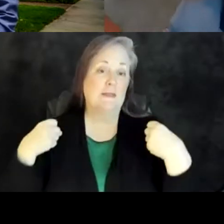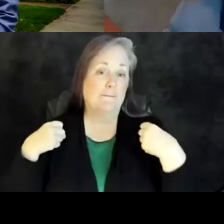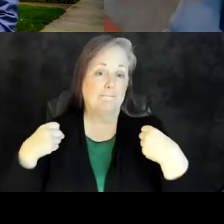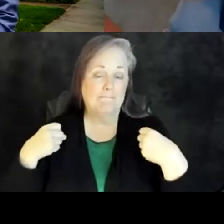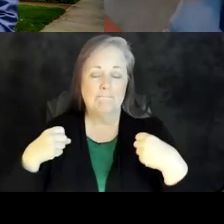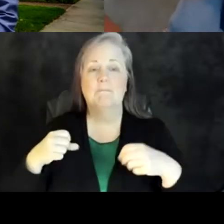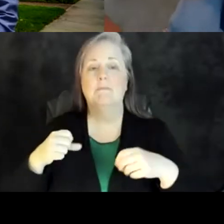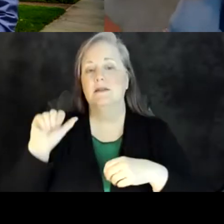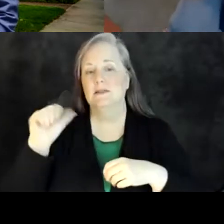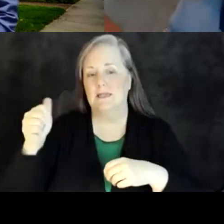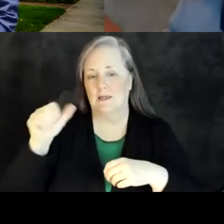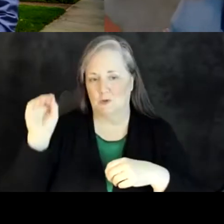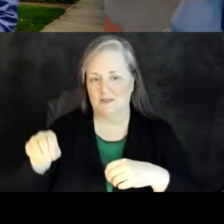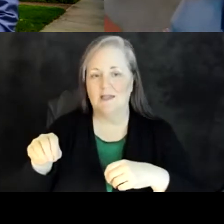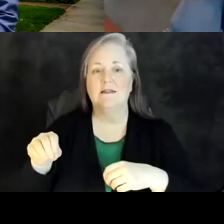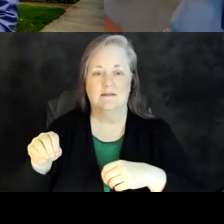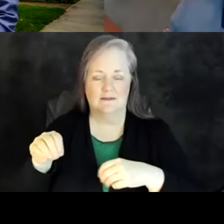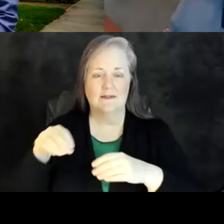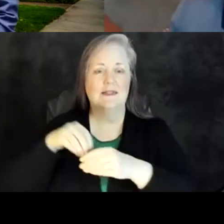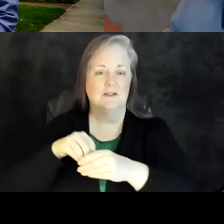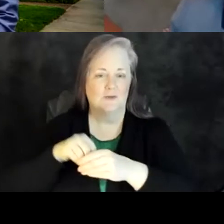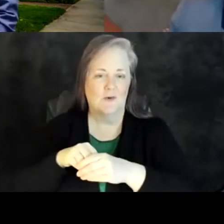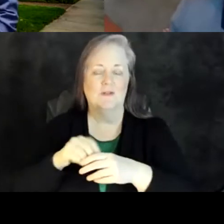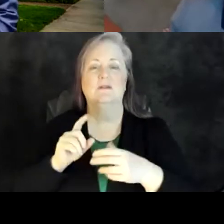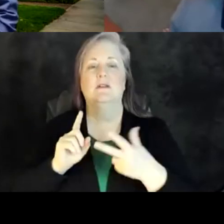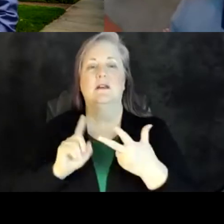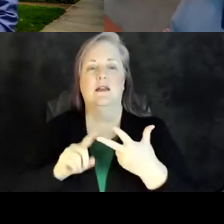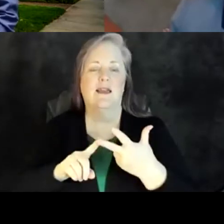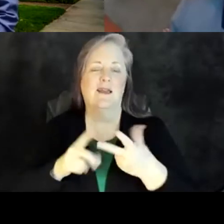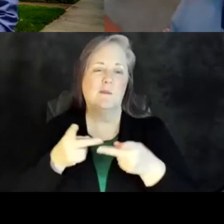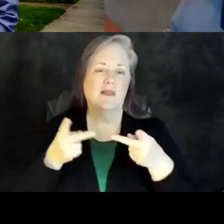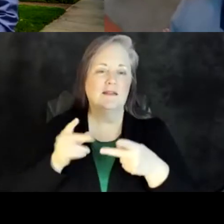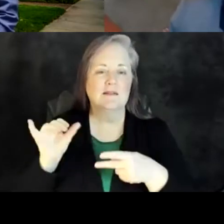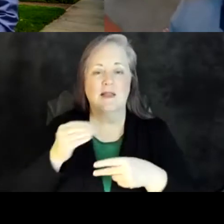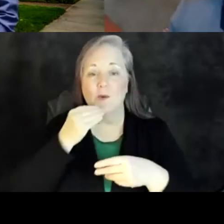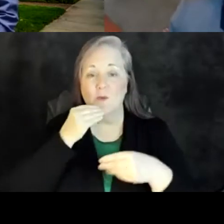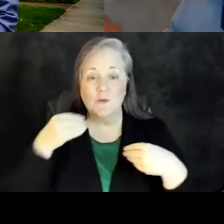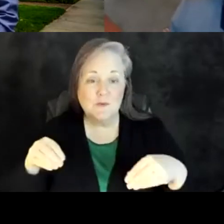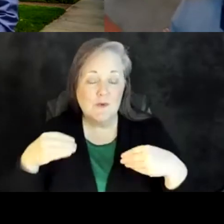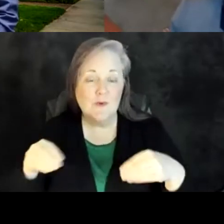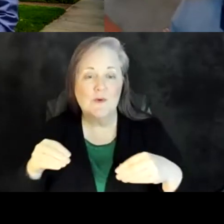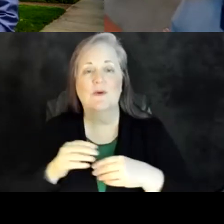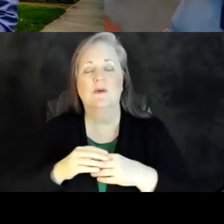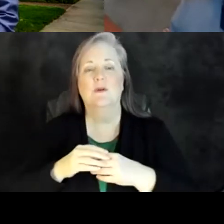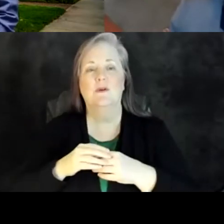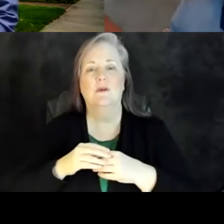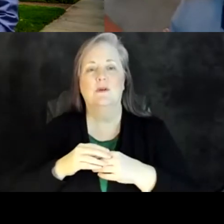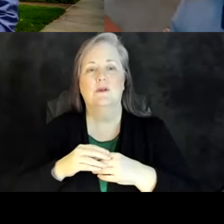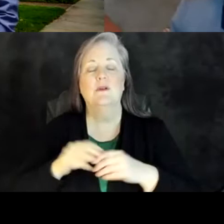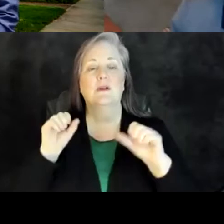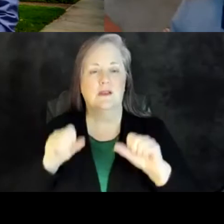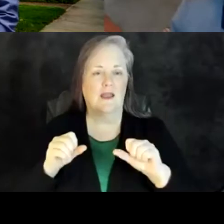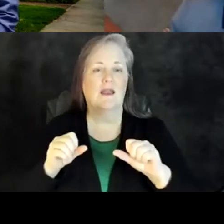operate at 10% capacity indoors. و And places like grocery stores are able to operate